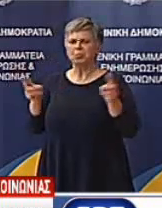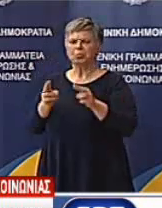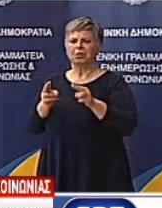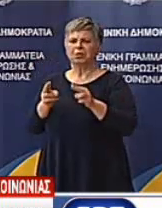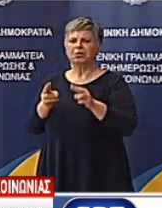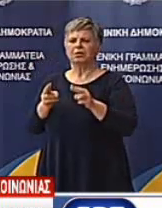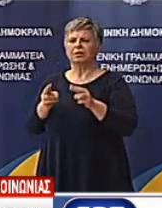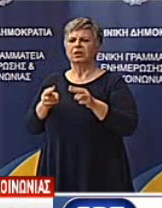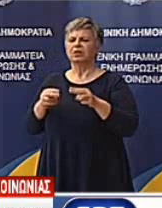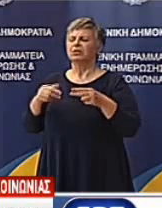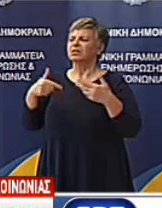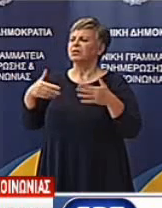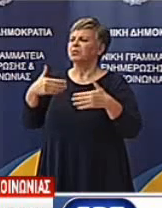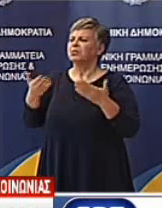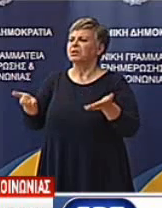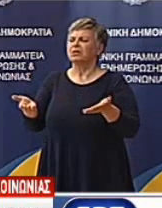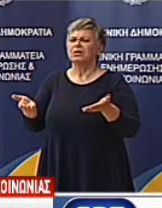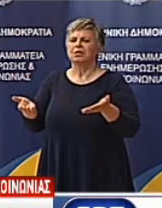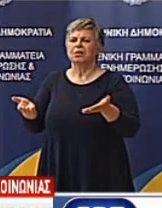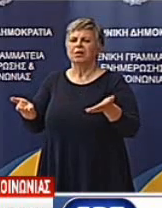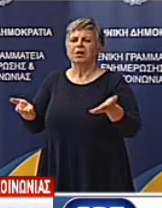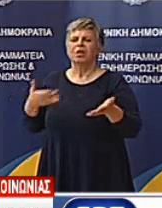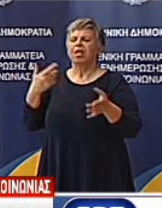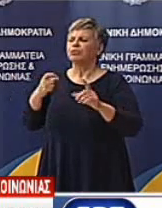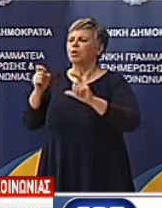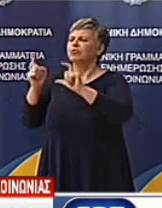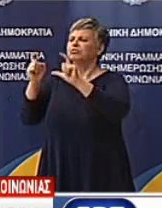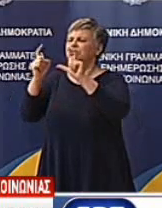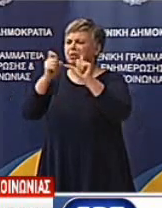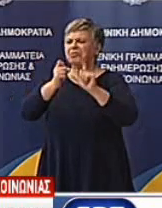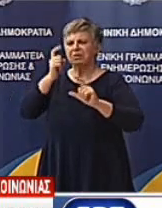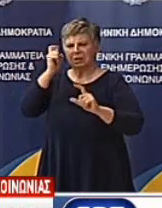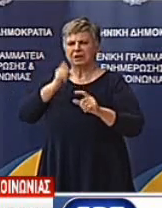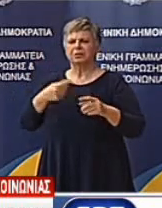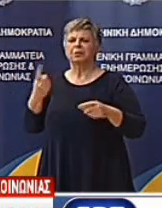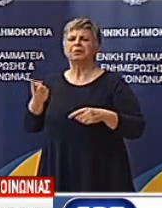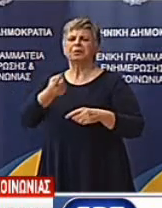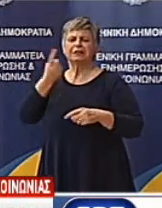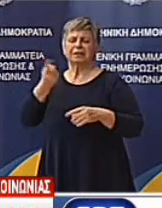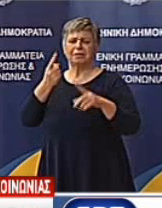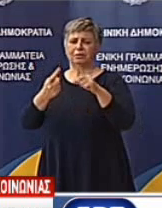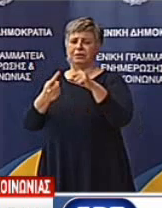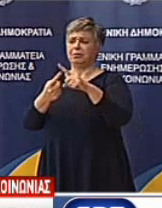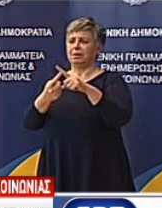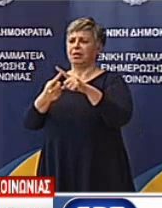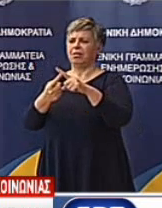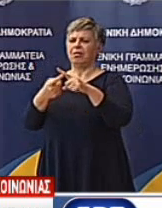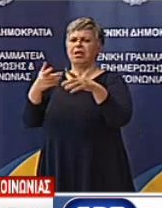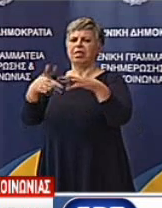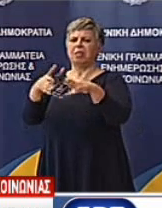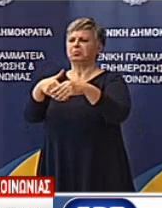και εκεί βγήκε μια φωτογραφία, όπως όλες οι φωτογραφίες οι οποίες βγαίνουν όταν με κάποιον κάνεις μια χειραψία